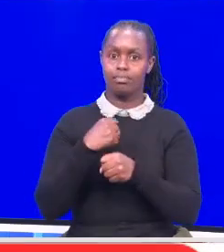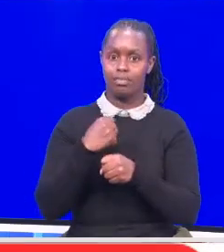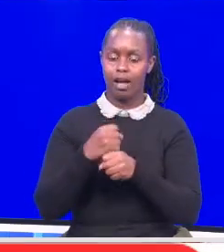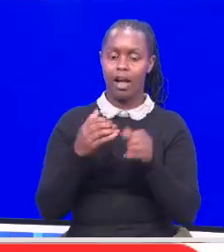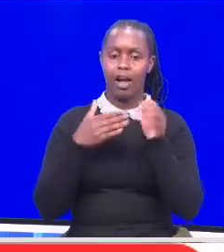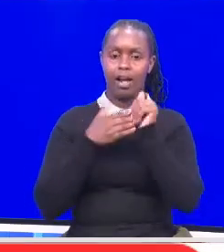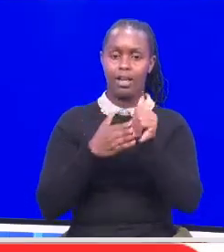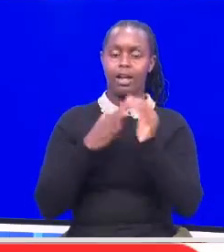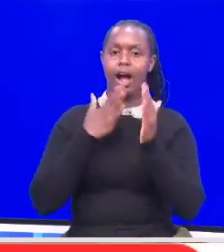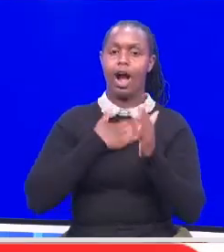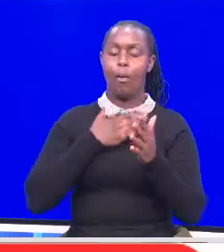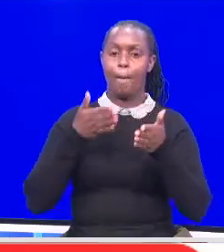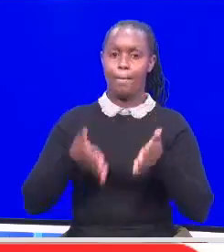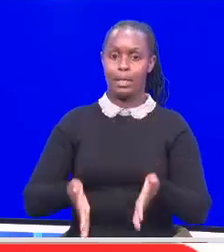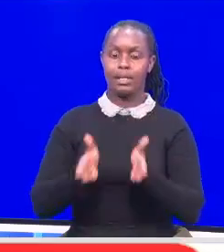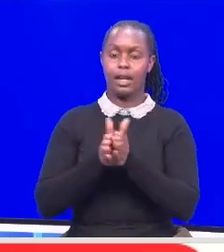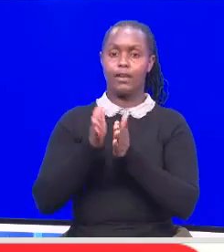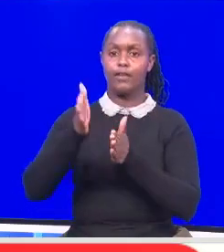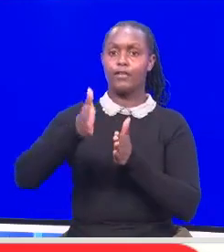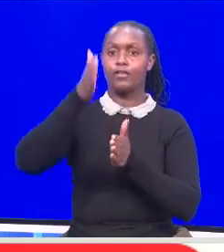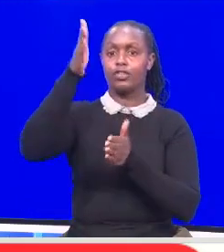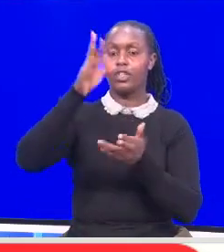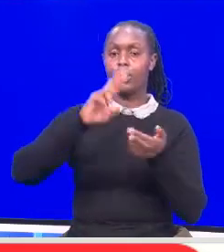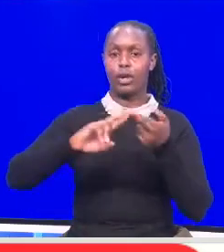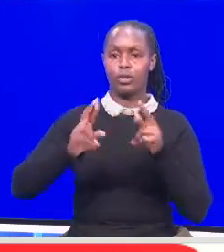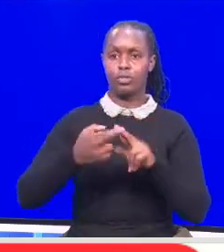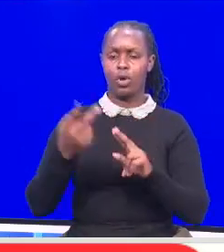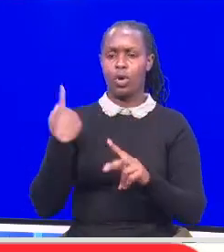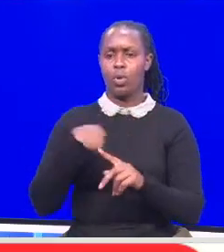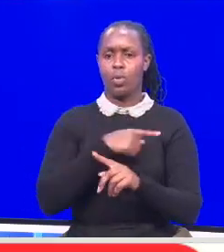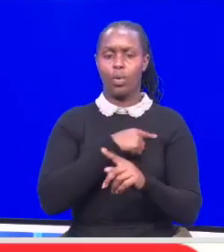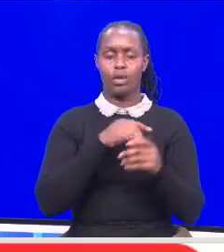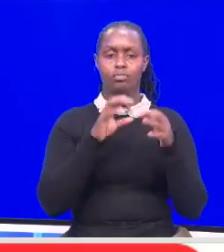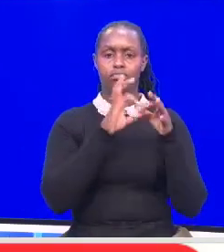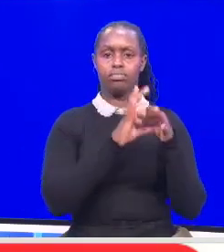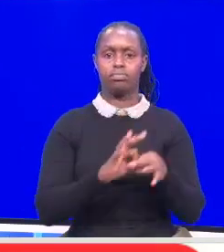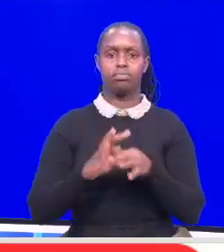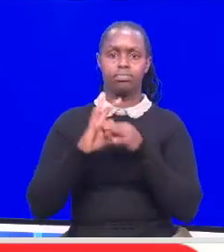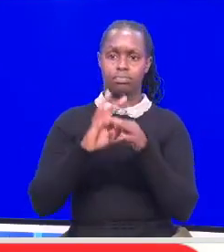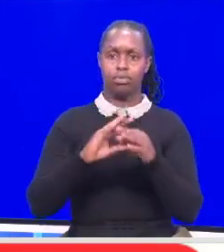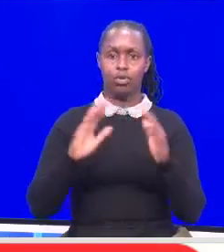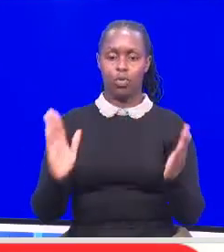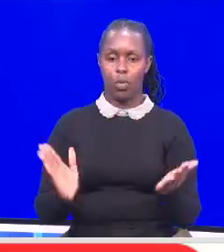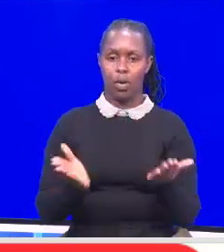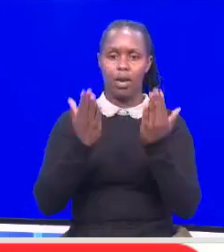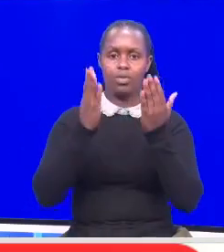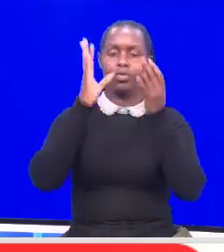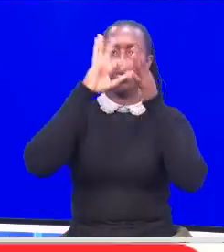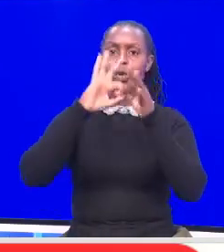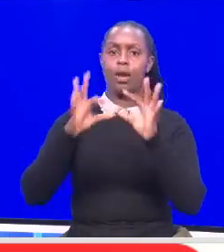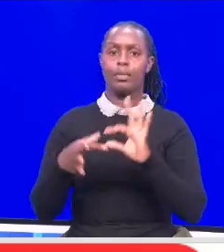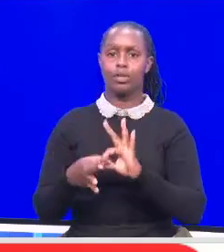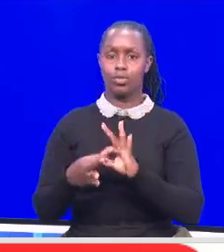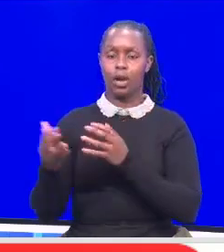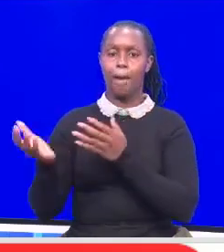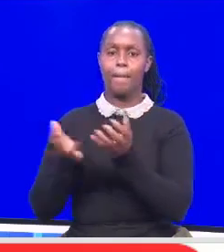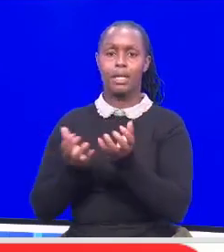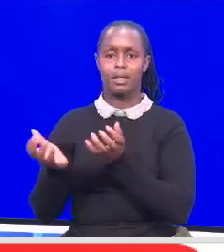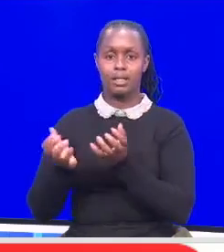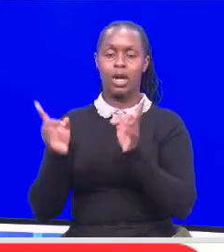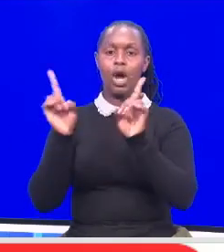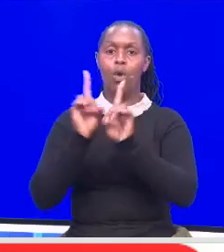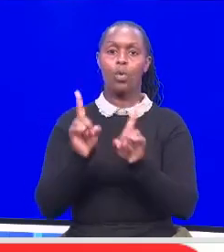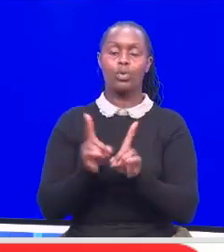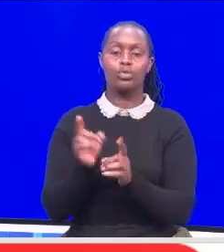and future relationship. We are united in our quest to enhance collaboration in trade and economic